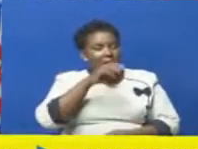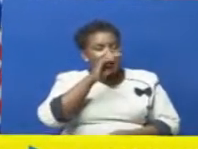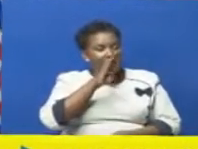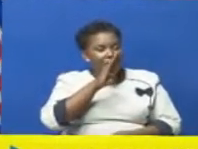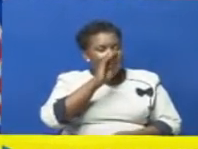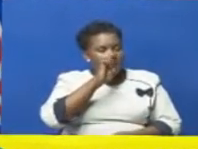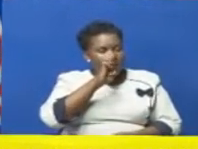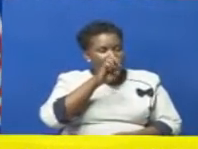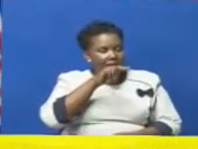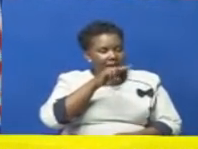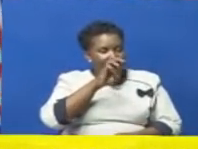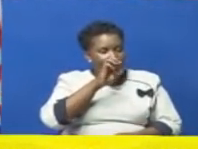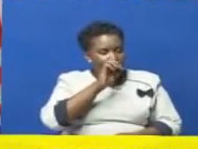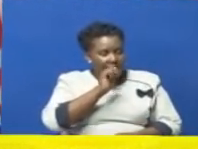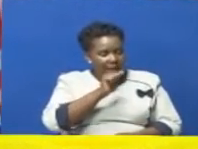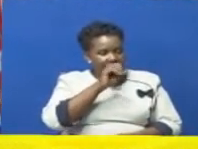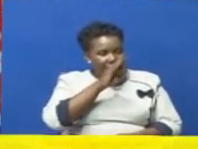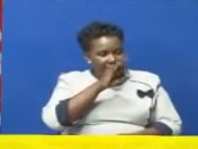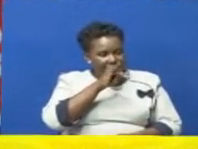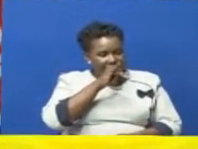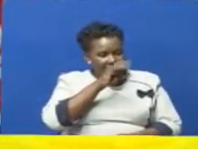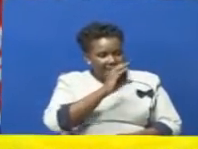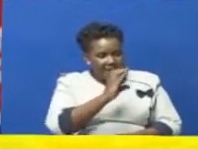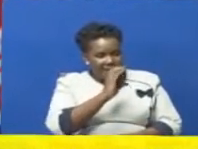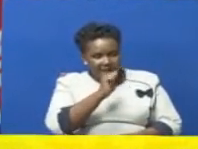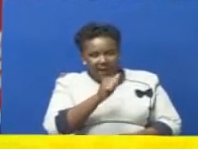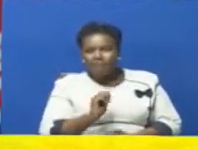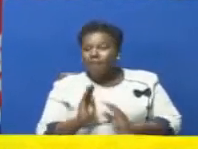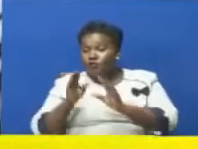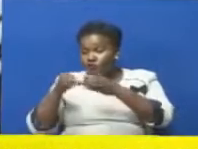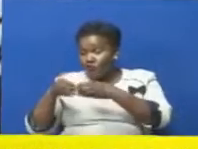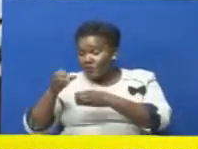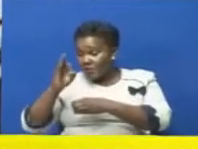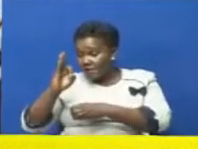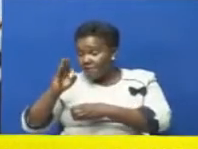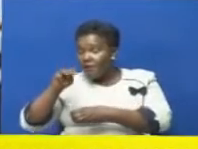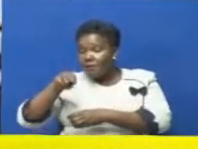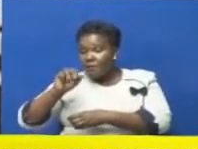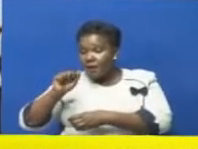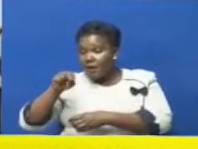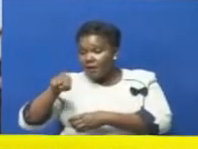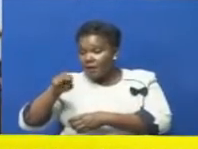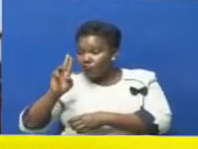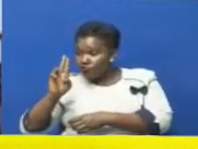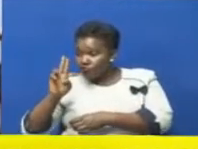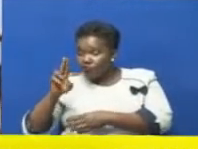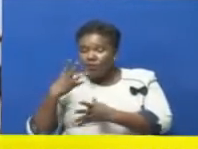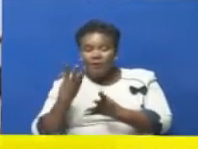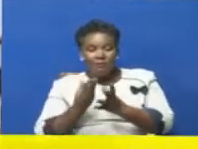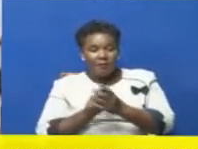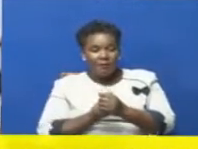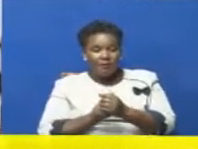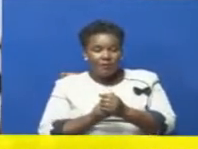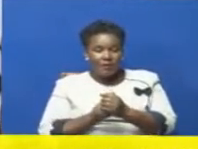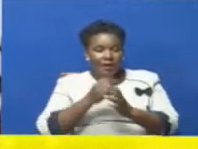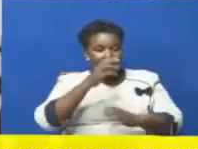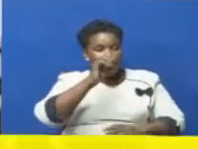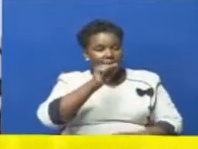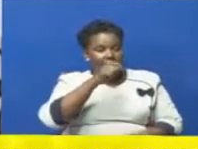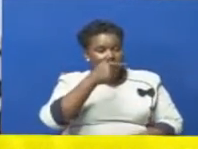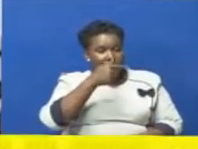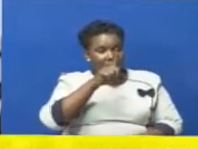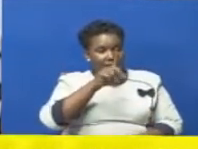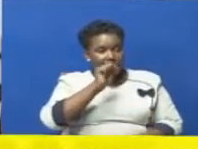na Bayern Munich. Kundi F hapo kesho ni Manchester United nao watavaana na Atlanta, wakati